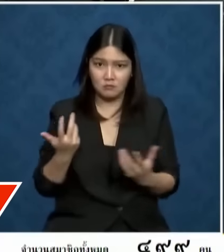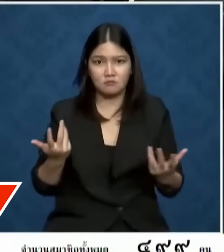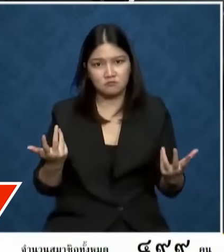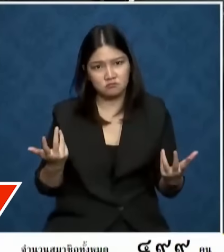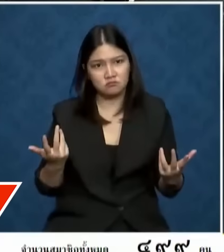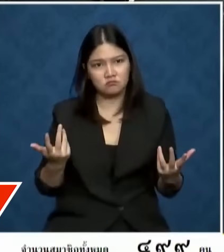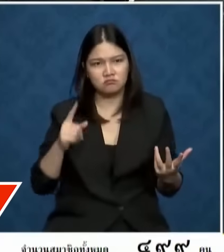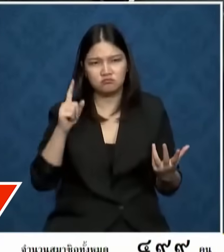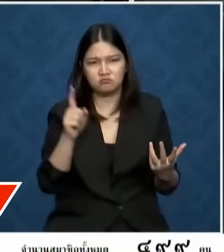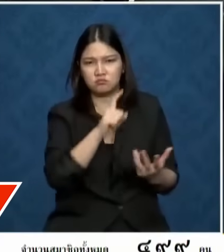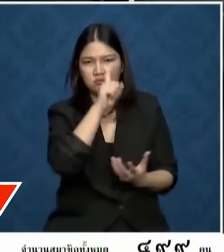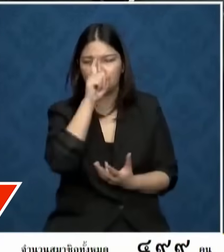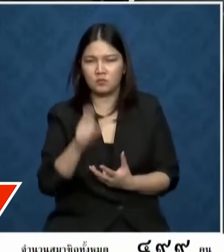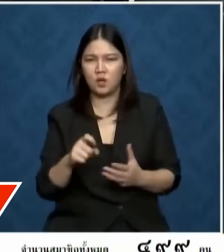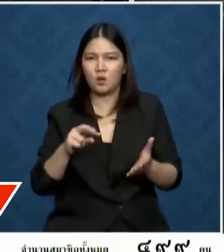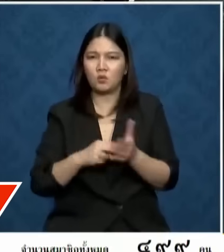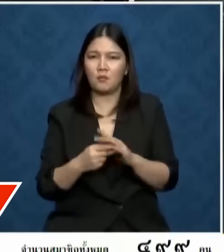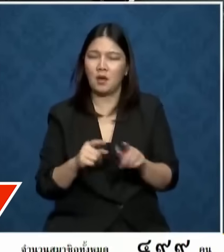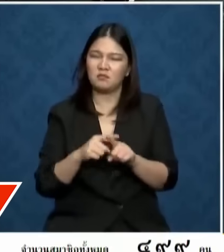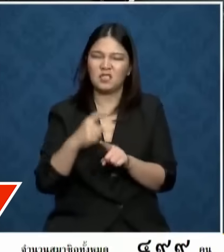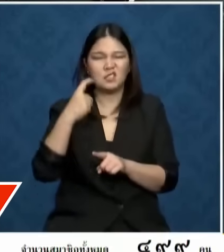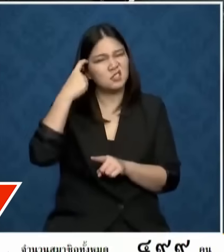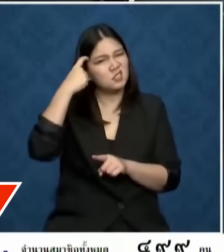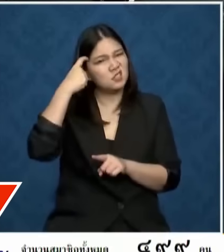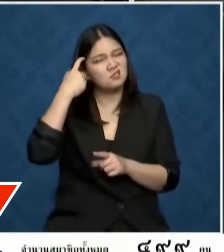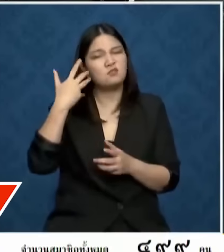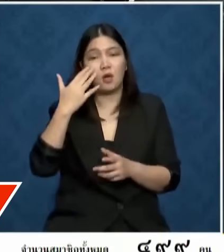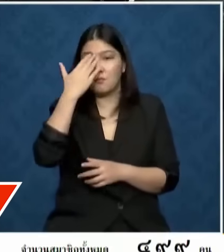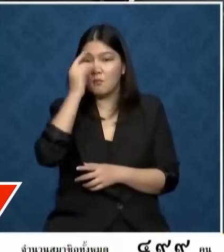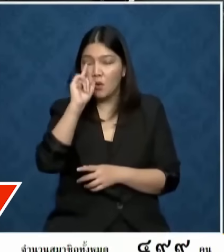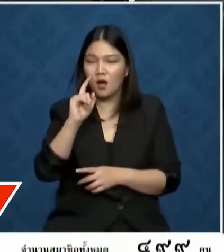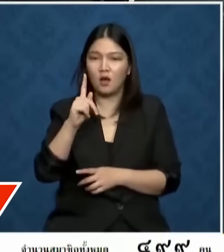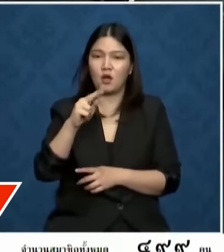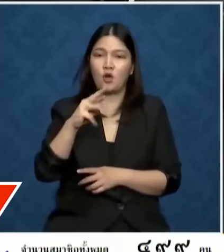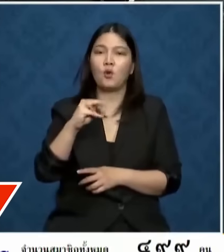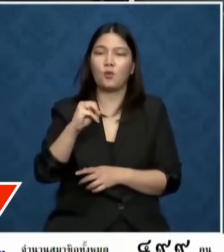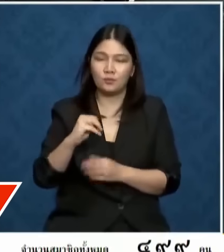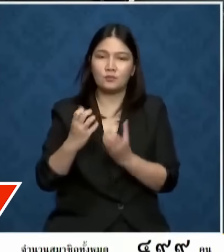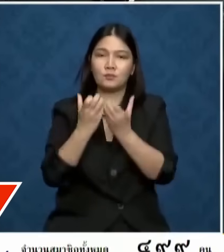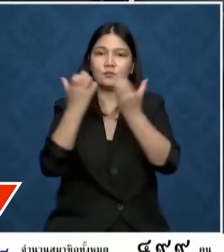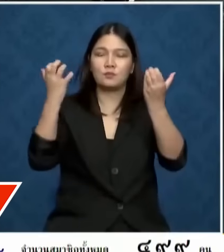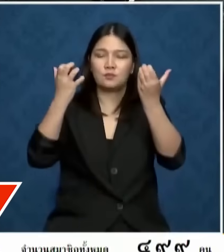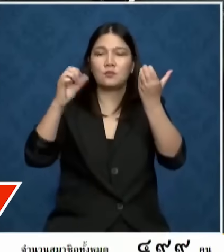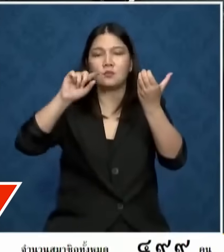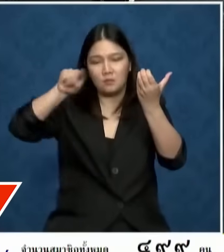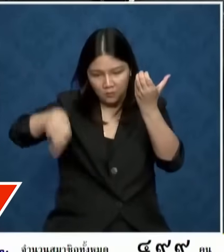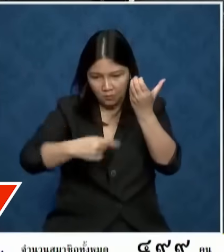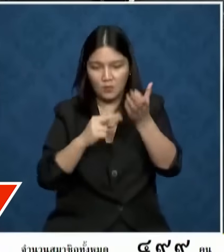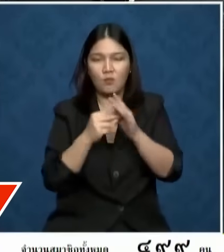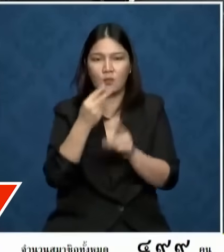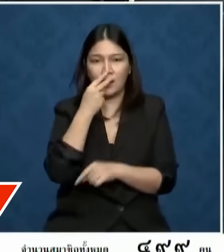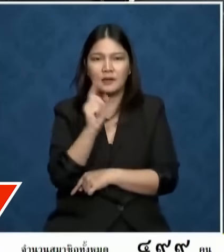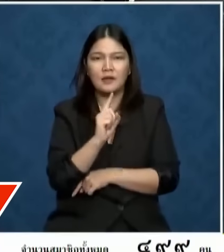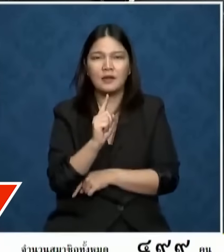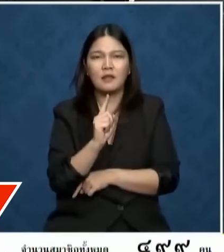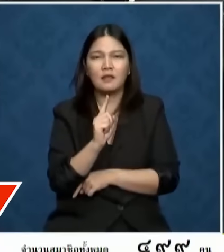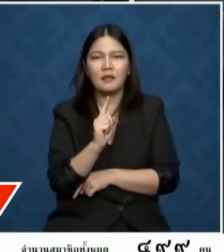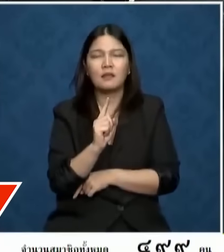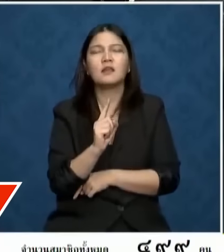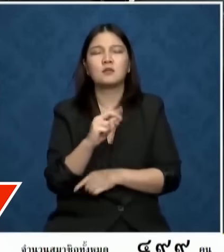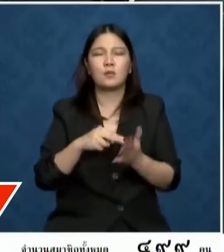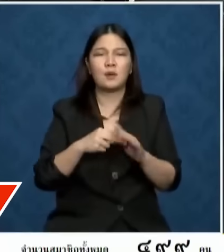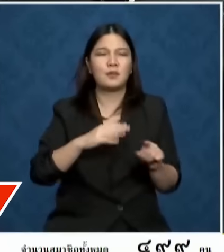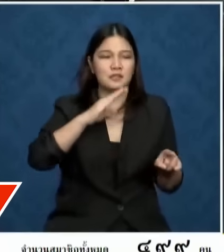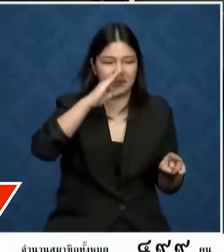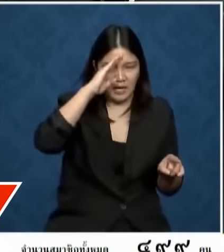ดุลพินิจเนื่องจากว่าเจ้ากรมรัฐธรรมนูญนั้นก็อยู่ภายใต้ใต้อำนาจงานบริหารของทหาร